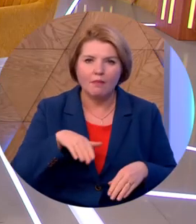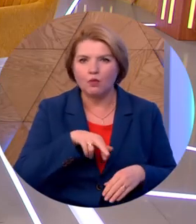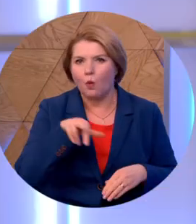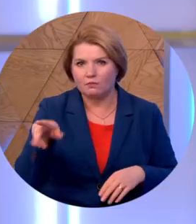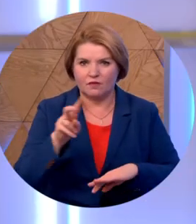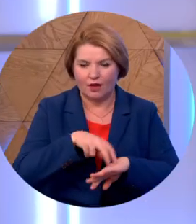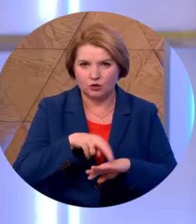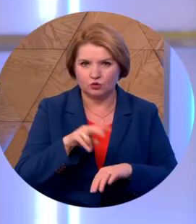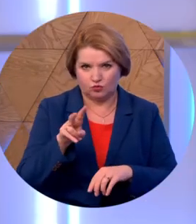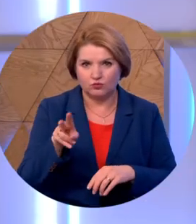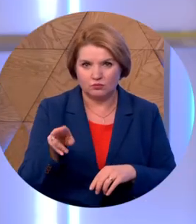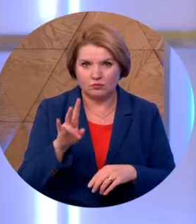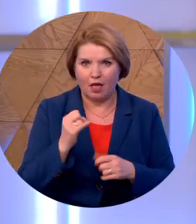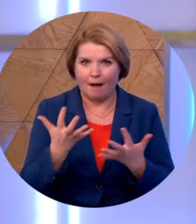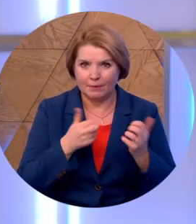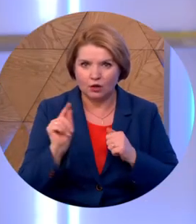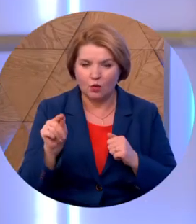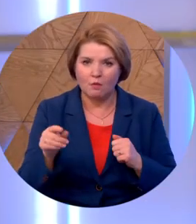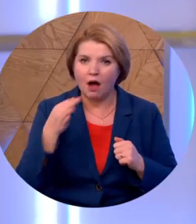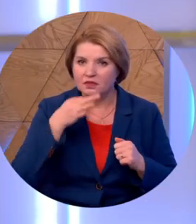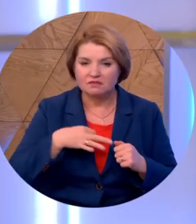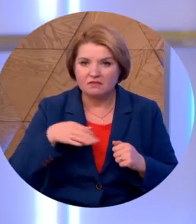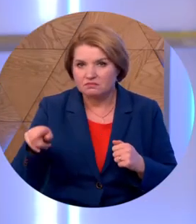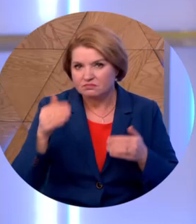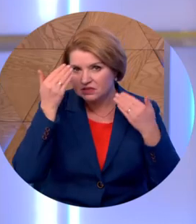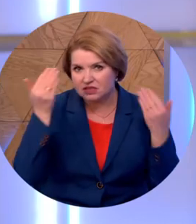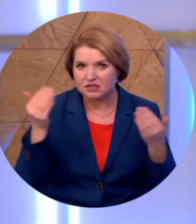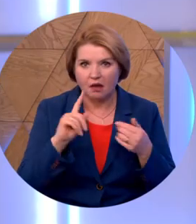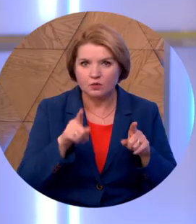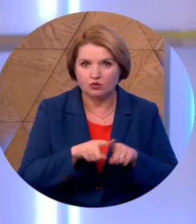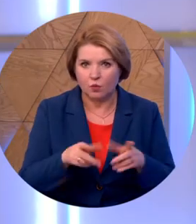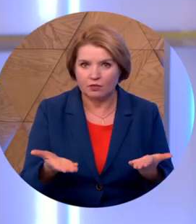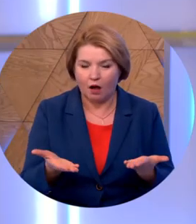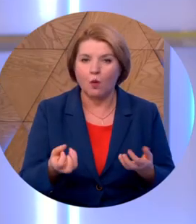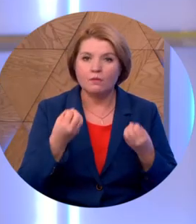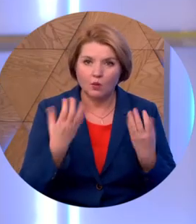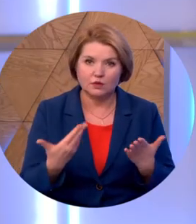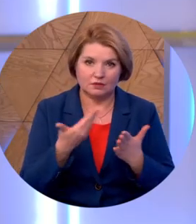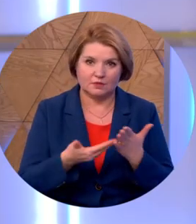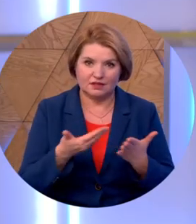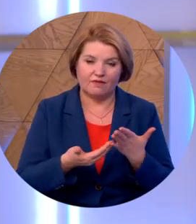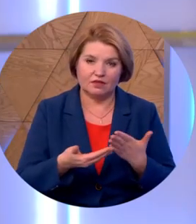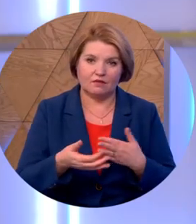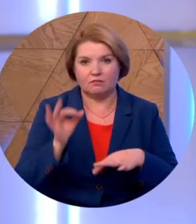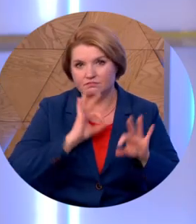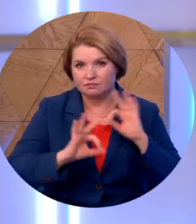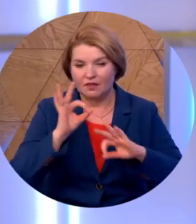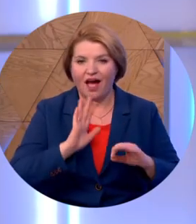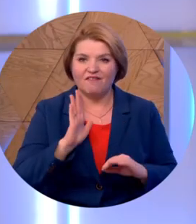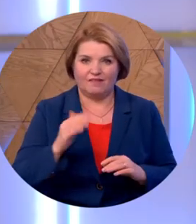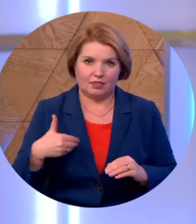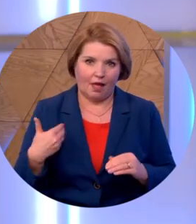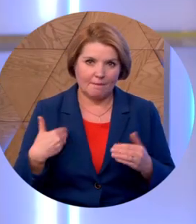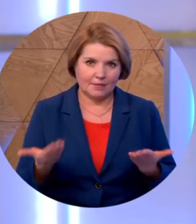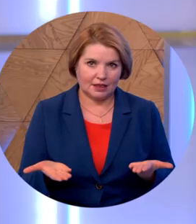приём на что мне врач сказала что она не знает почему это происходит и порекомендовала просто попить витаминки Вот И после